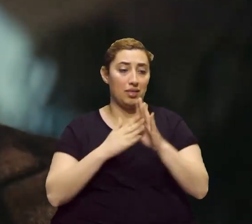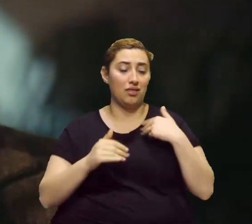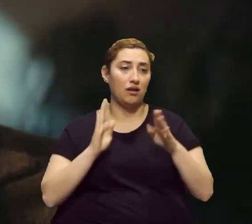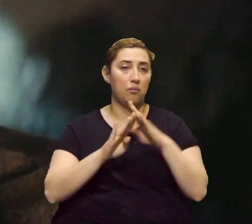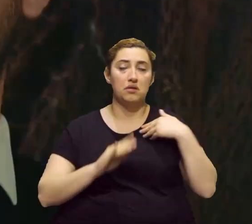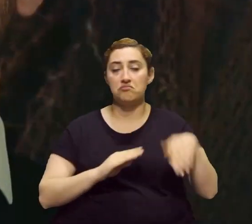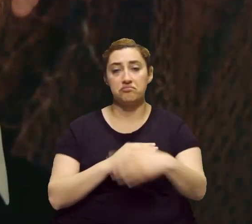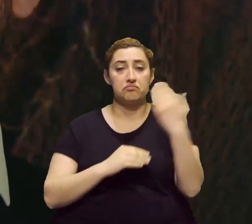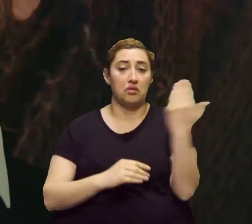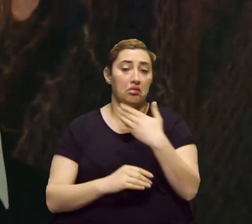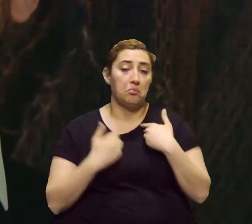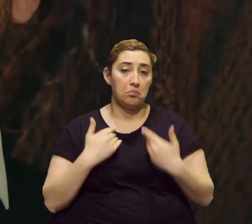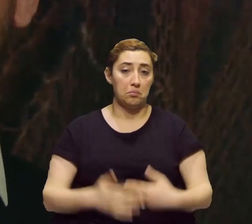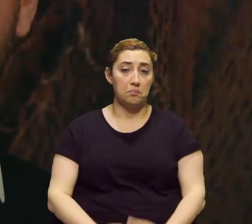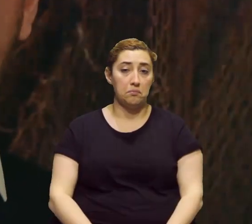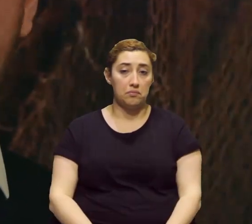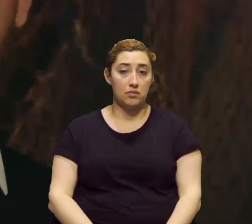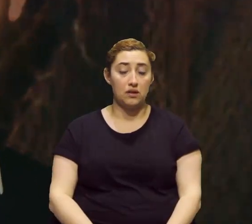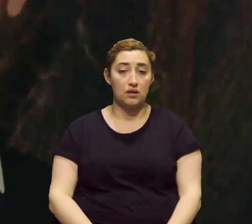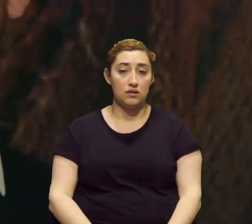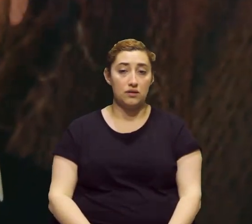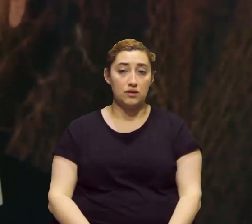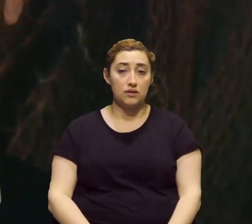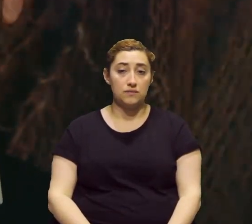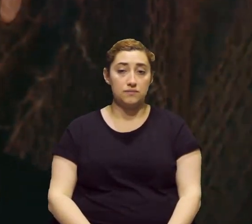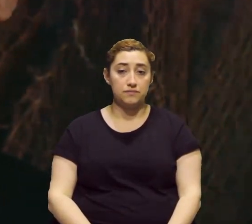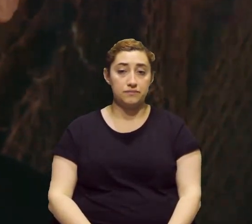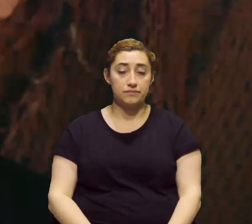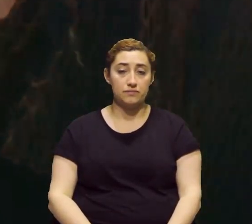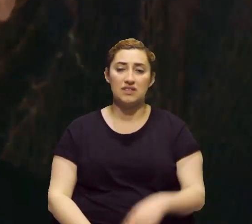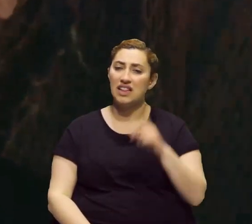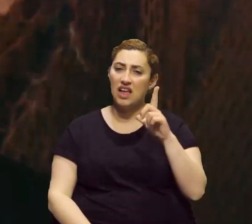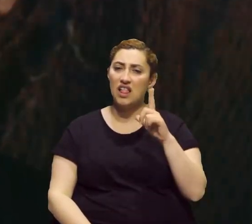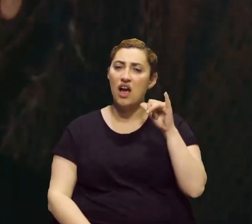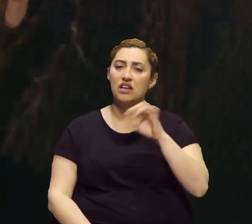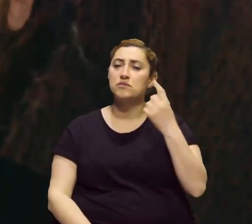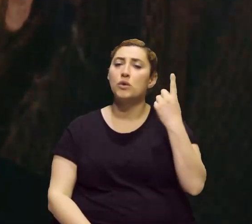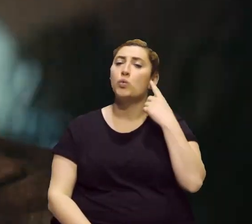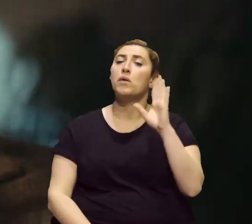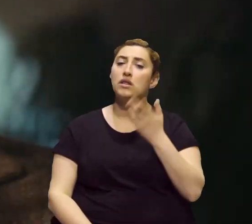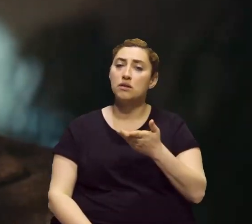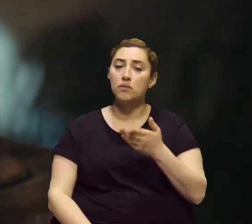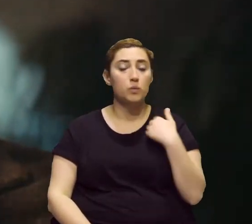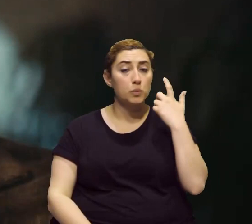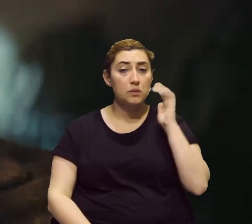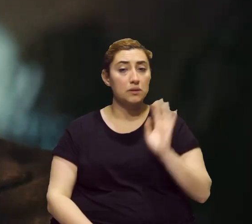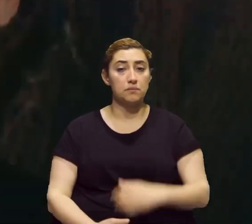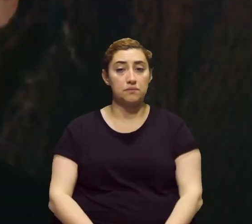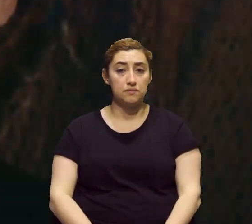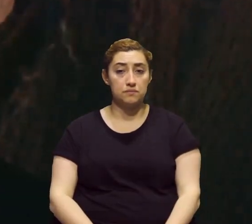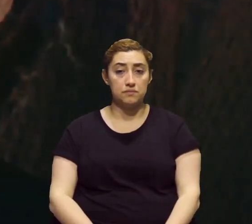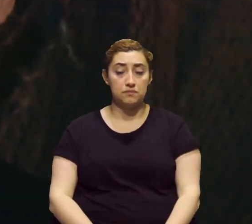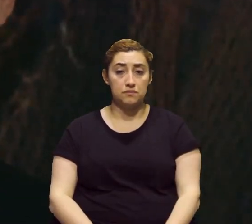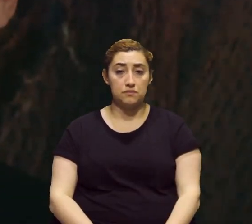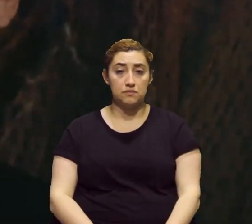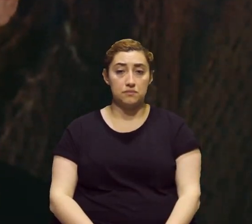kapıdan ayrıldım. Cimri oturuyor, adam ayakta. Leyla hakkında hiçbir şey duymadı mı? Duymadım.